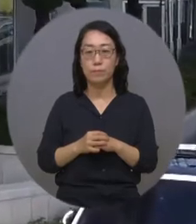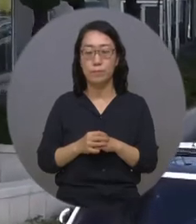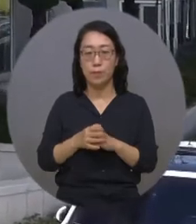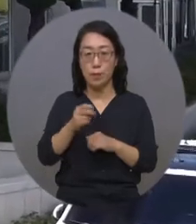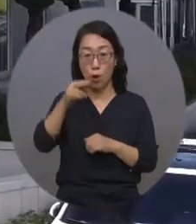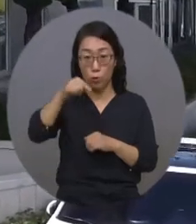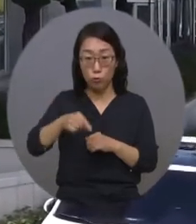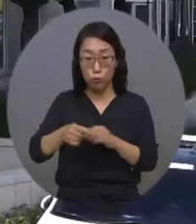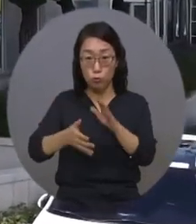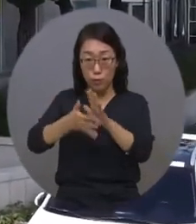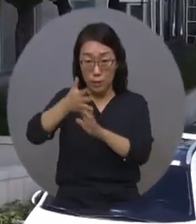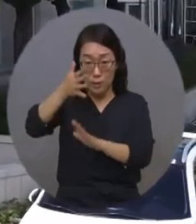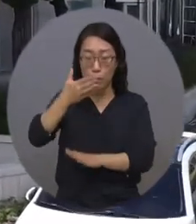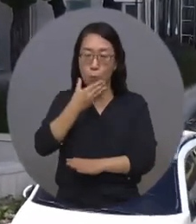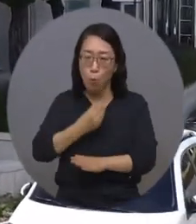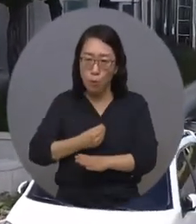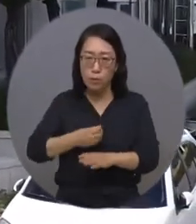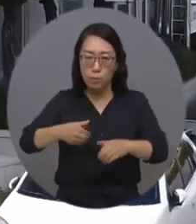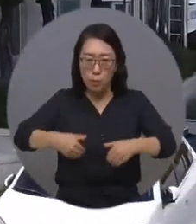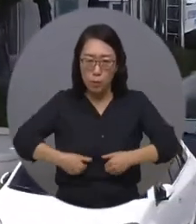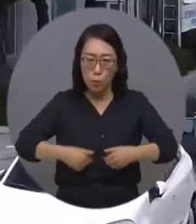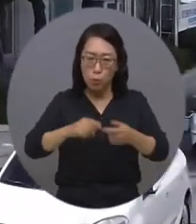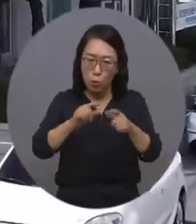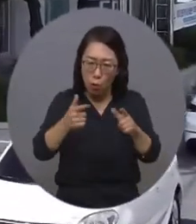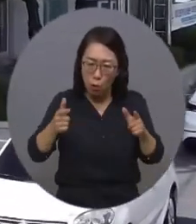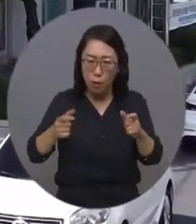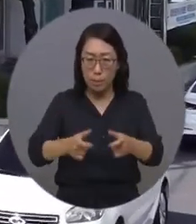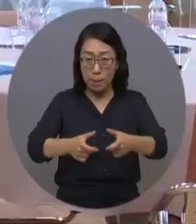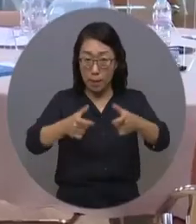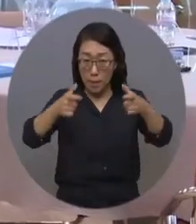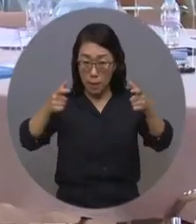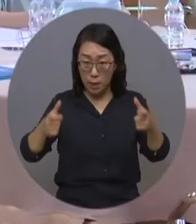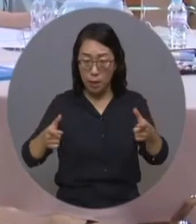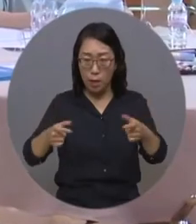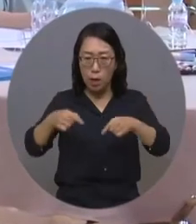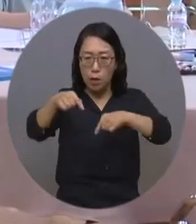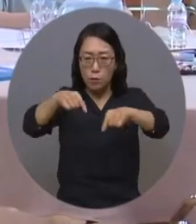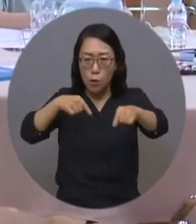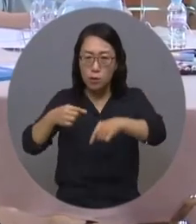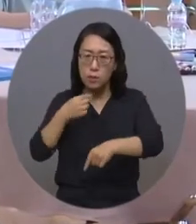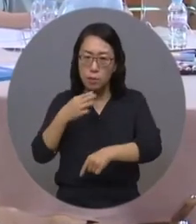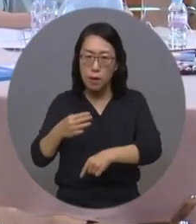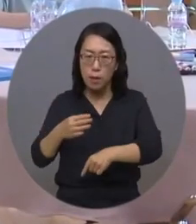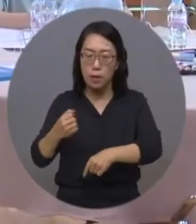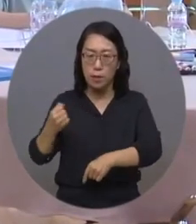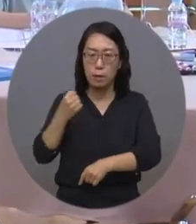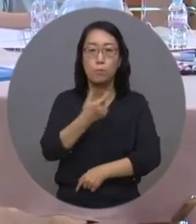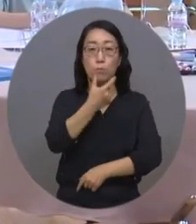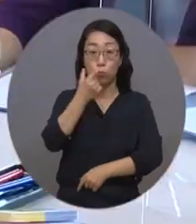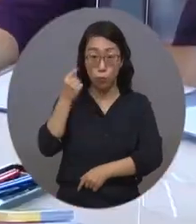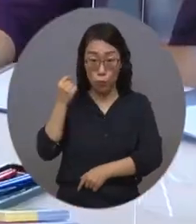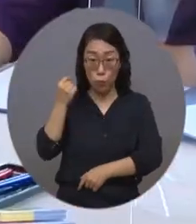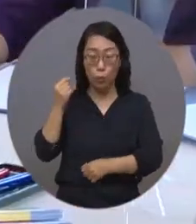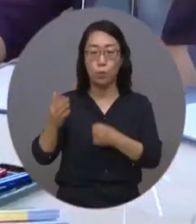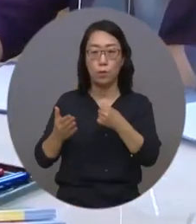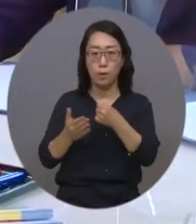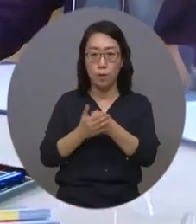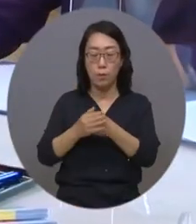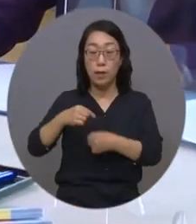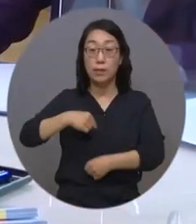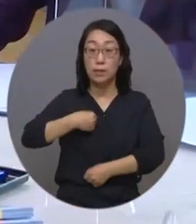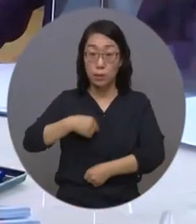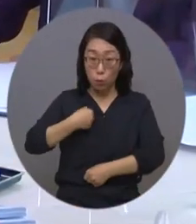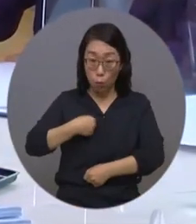여수시가 최근 복지 수요가 다양해지면서 행정의 힘만으론 감당하기 어렵게 되자 주민